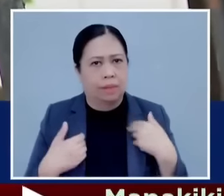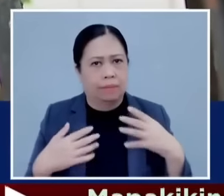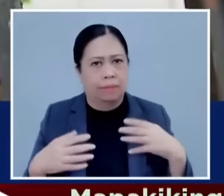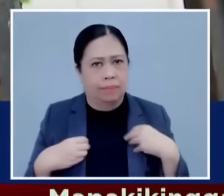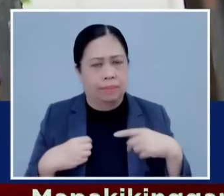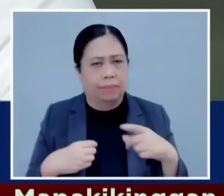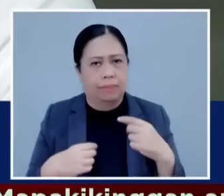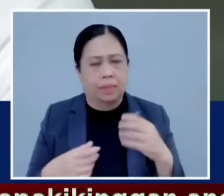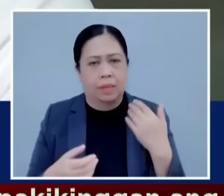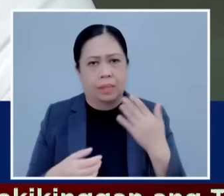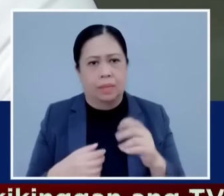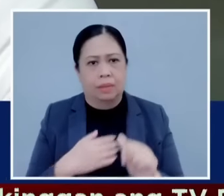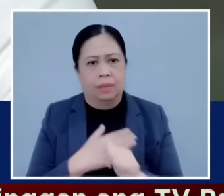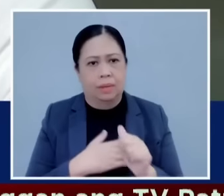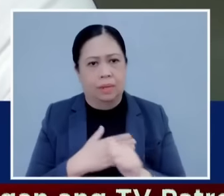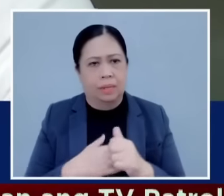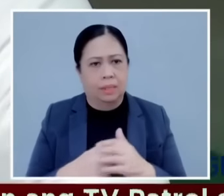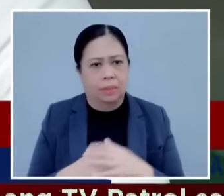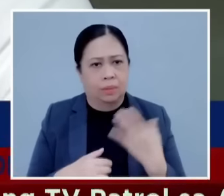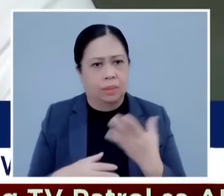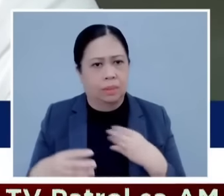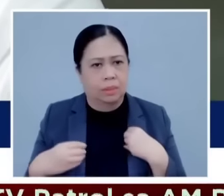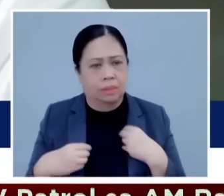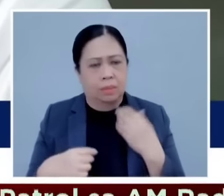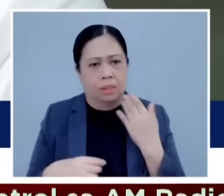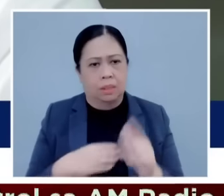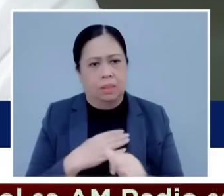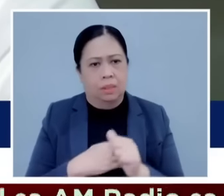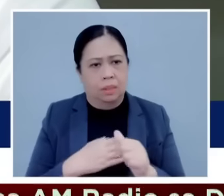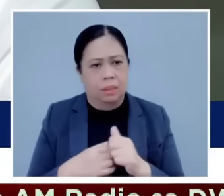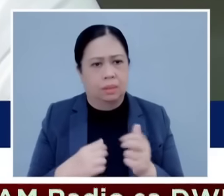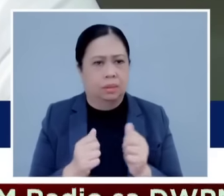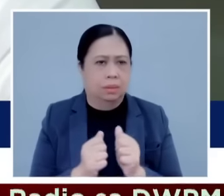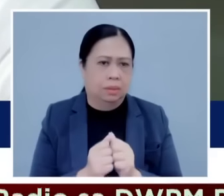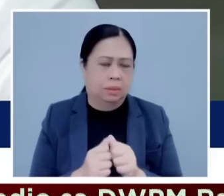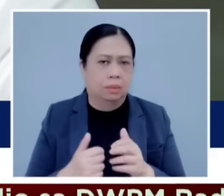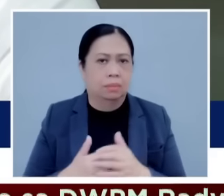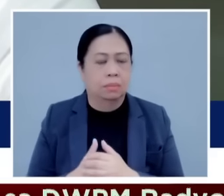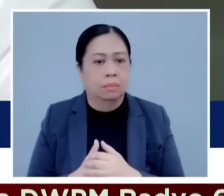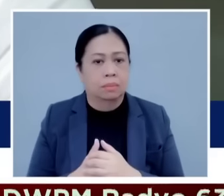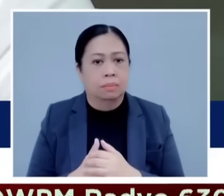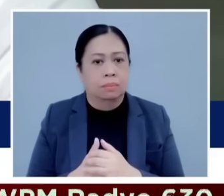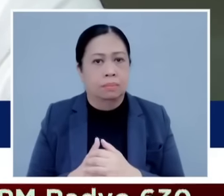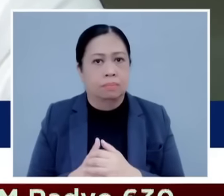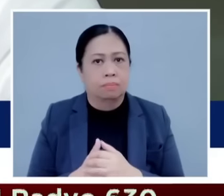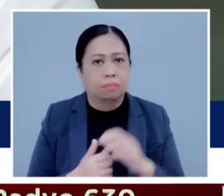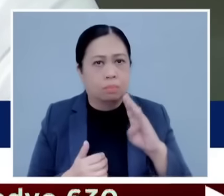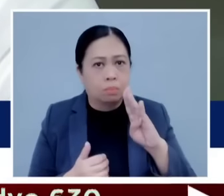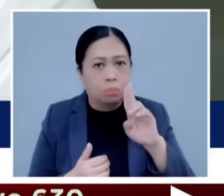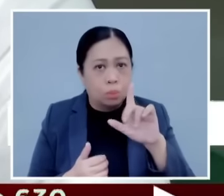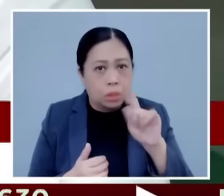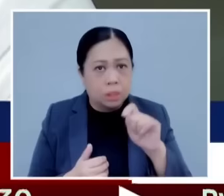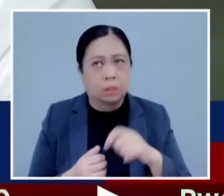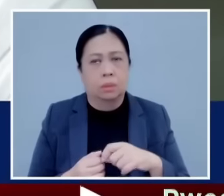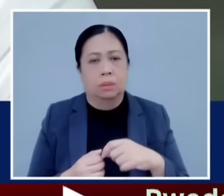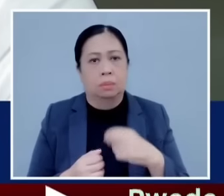silang death threat. Natanggap kami mga death threat. May kasama pang bala eh. May ribong itim